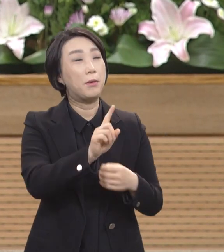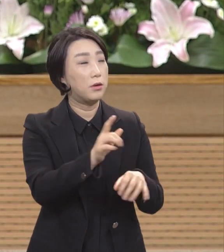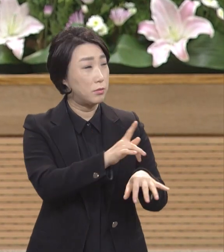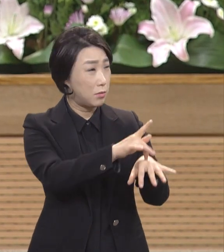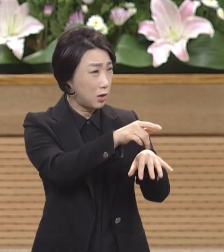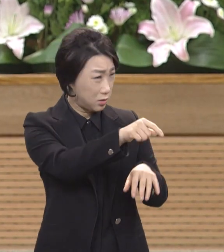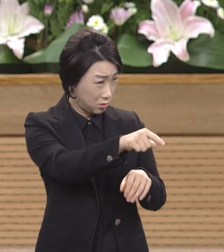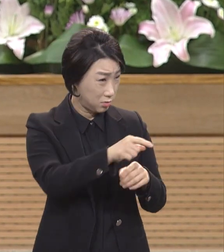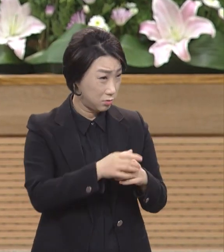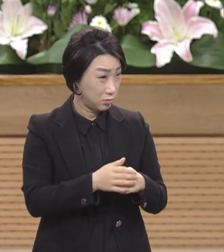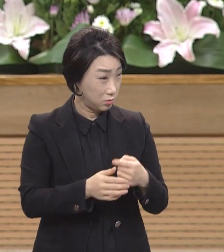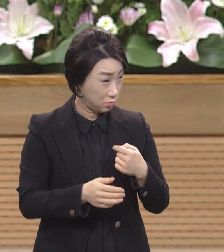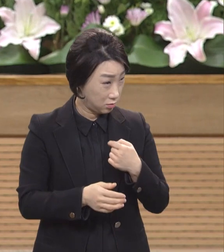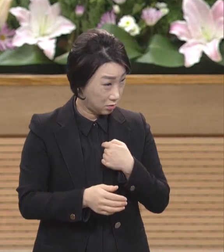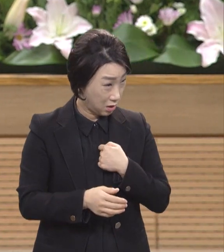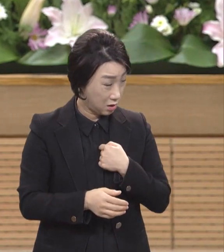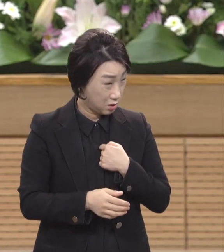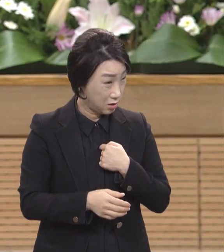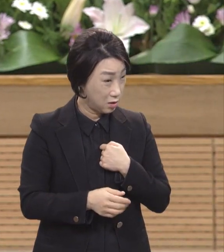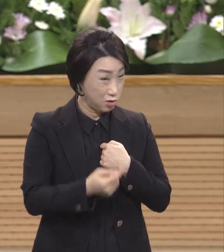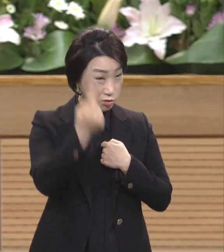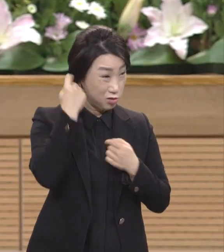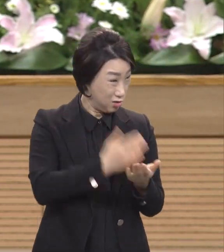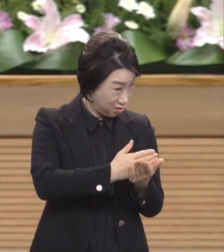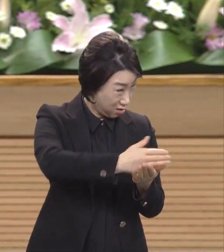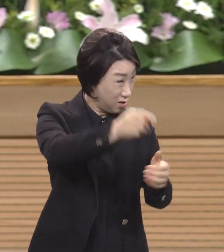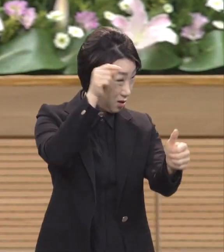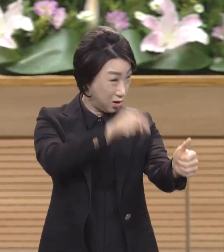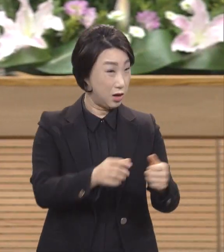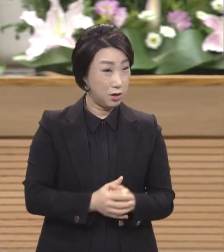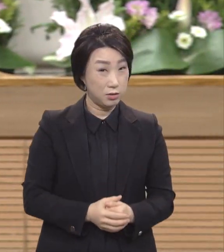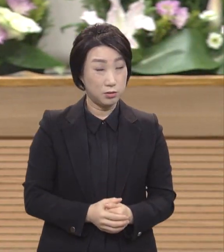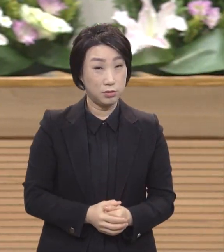사단아 너는 내 뒤로 물러가.